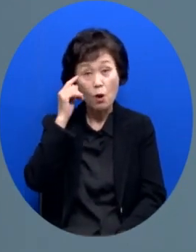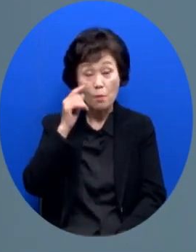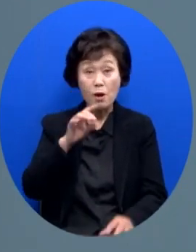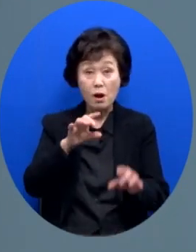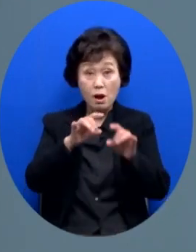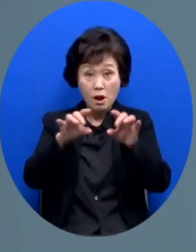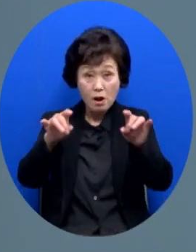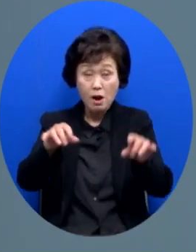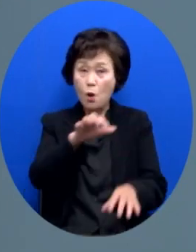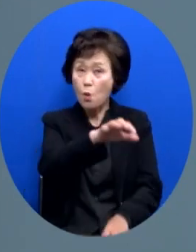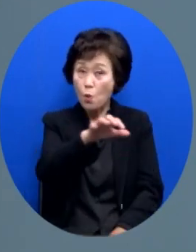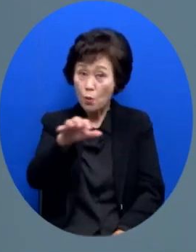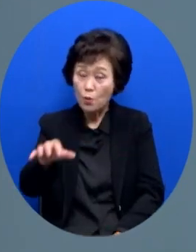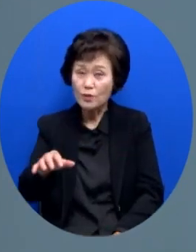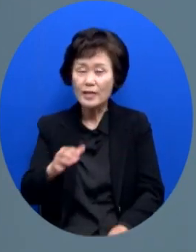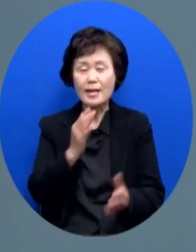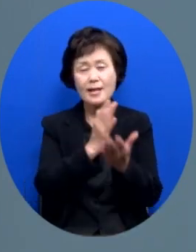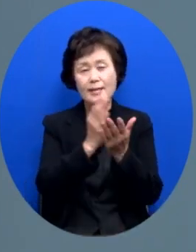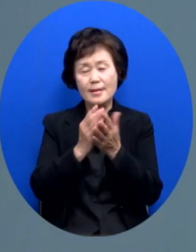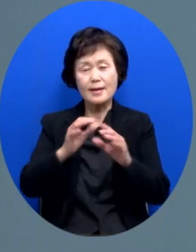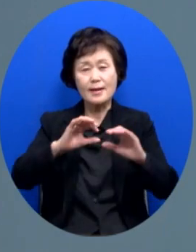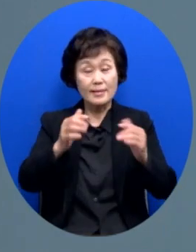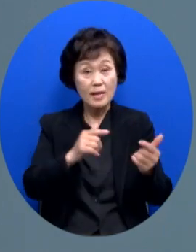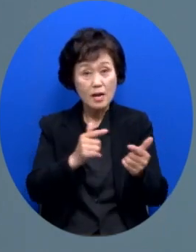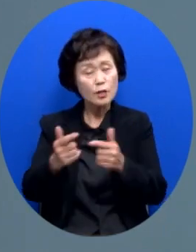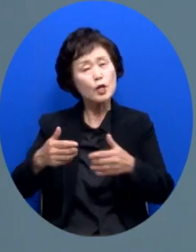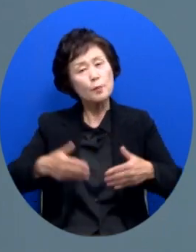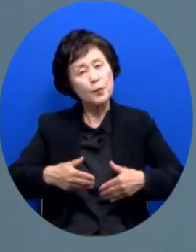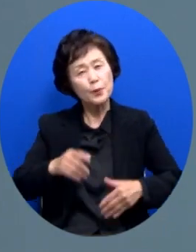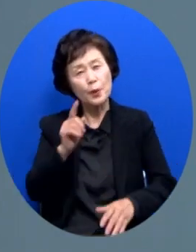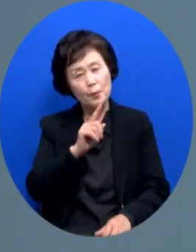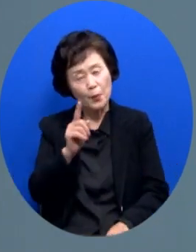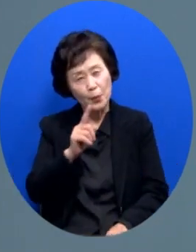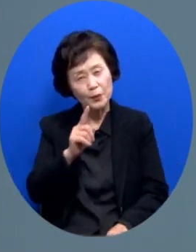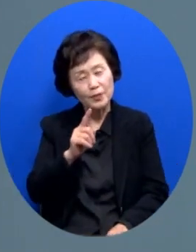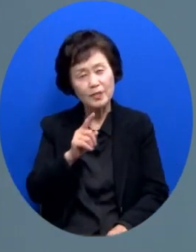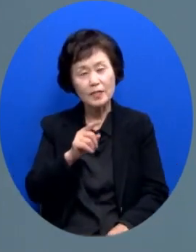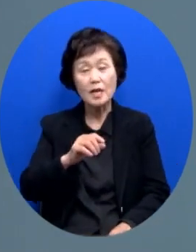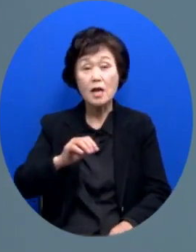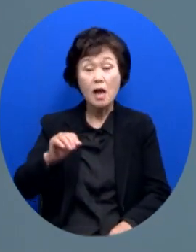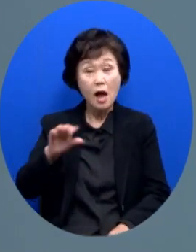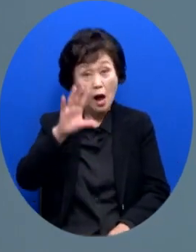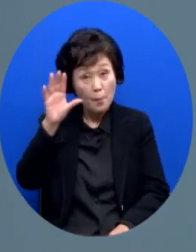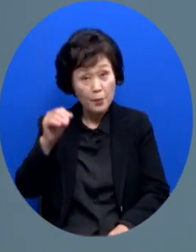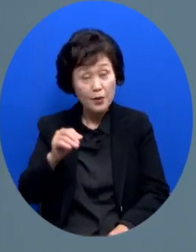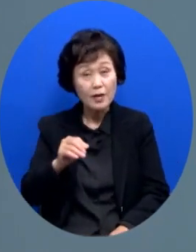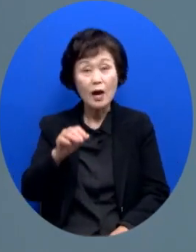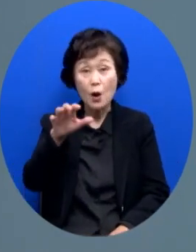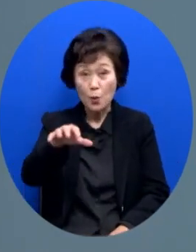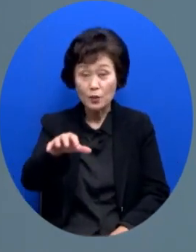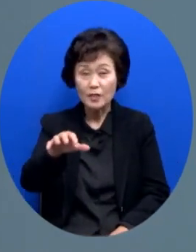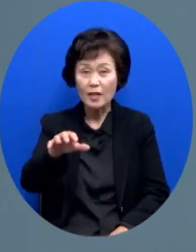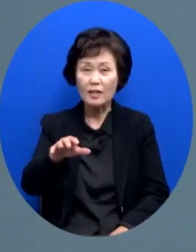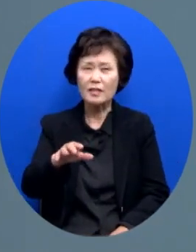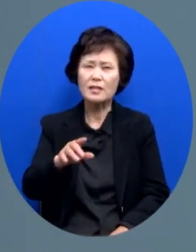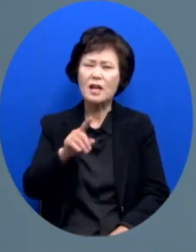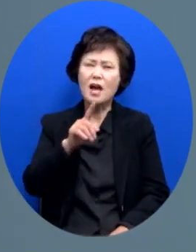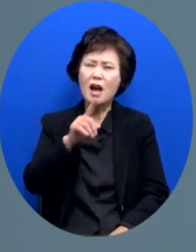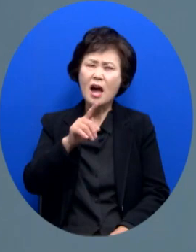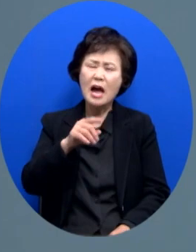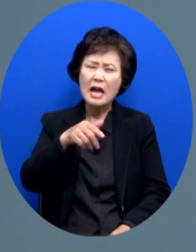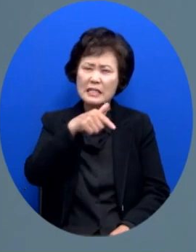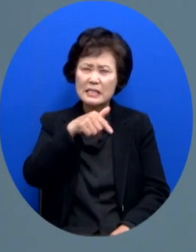세계 곳곳에 다양한 나라들의 필요가 있을 것 같다. 그런데 아프리카 르완다 같은 데는 진짜 한 끼를 못